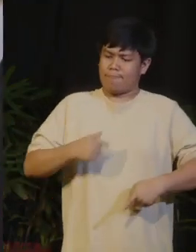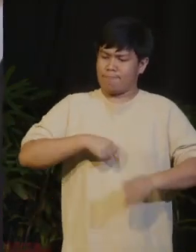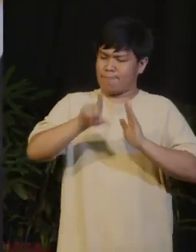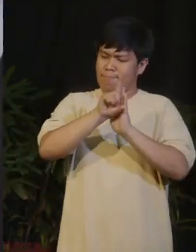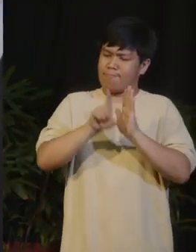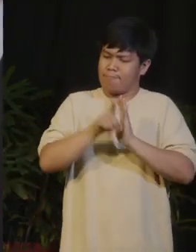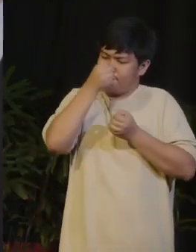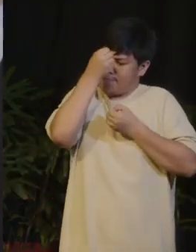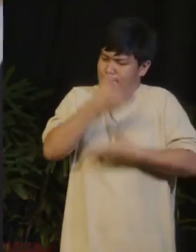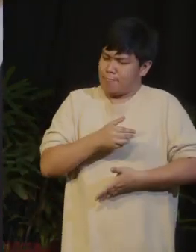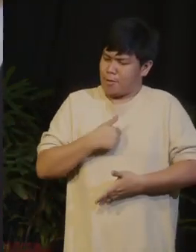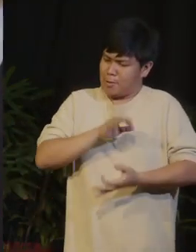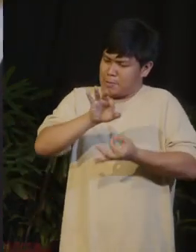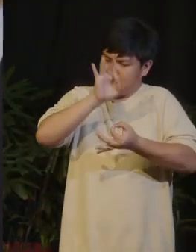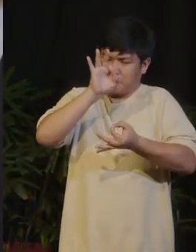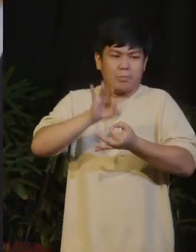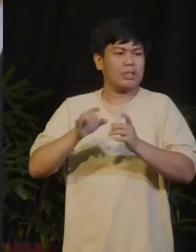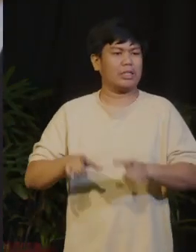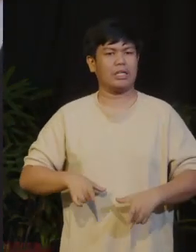kalagitnaan, sa kanilang kapwa.